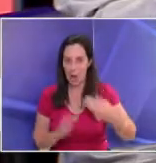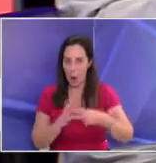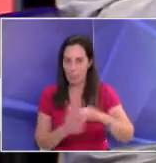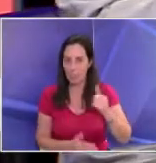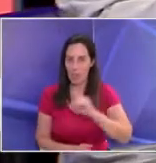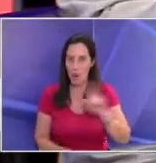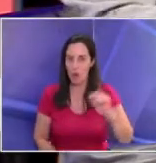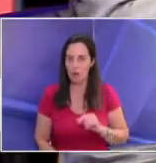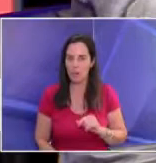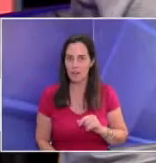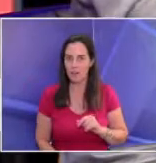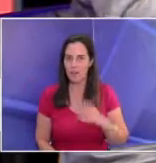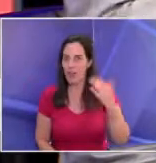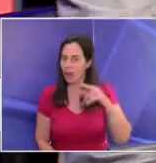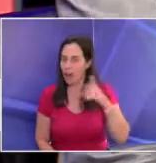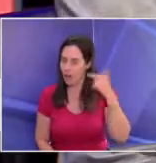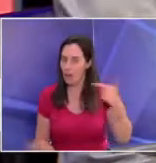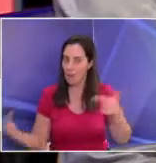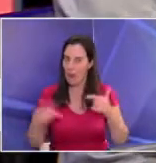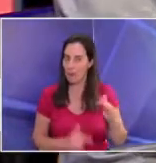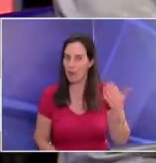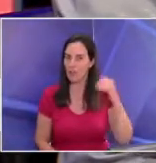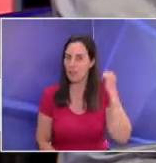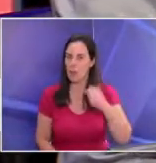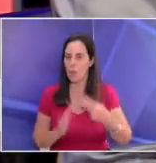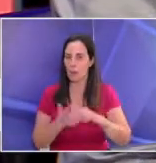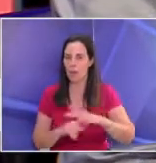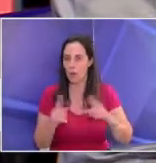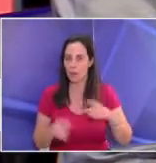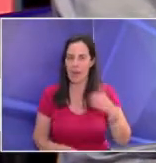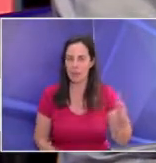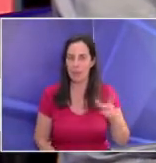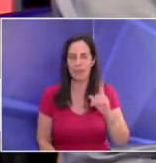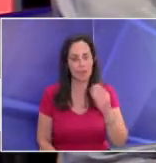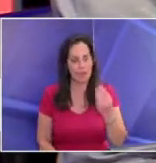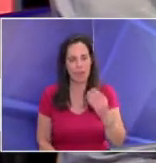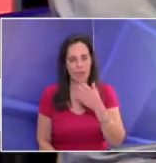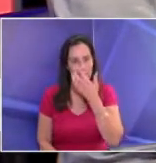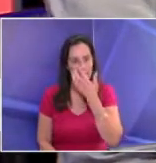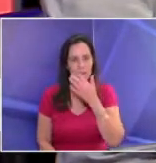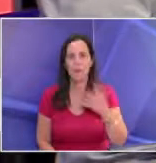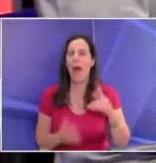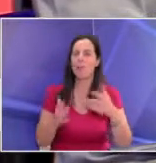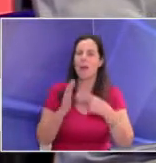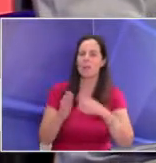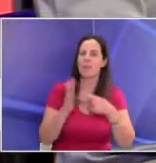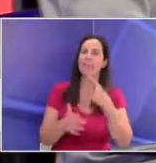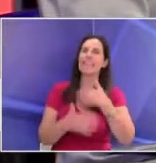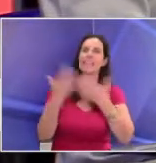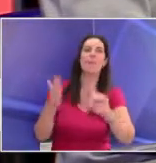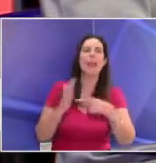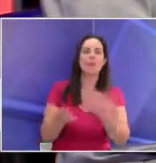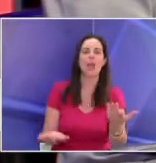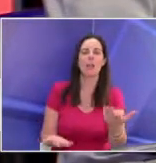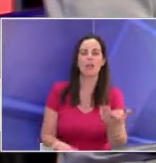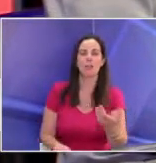גם חיילי צהל, אני מזכיר. היו רציחות. היה שם מלחמה. שנייה, היו רציחות פוליטיות אחרות מהשמאל, אין זה. אבל שנייה, אני רוצה... אין, מה למשל? אני רוצה להגיע. לא יכול לזרוק סתם. מה?